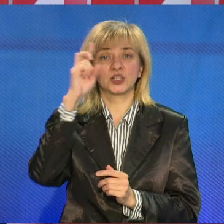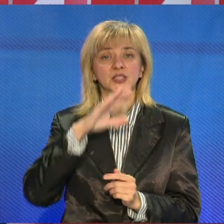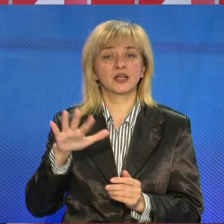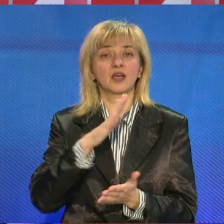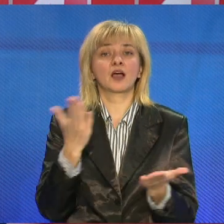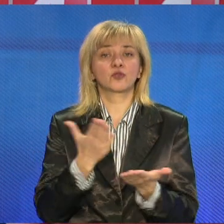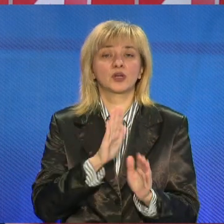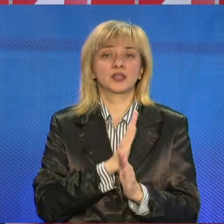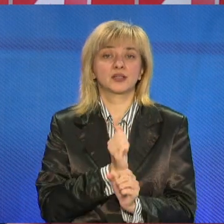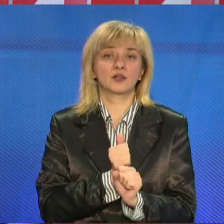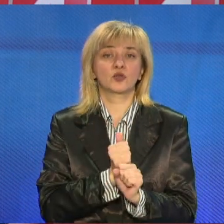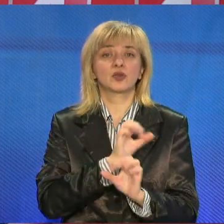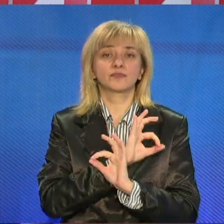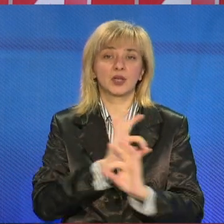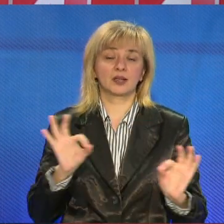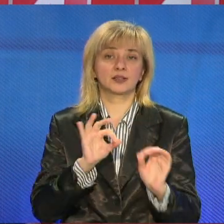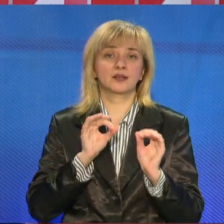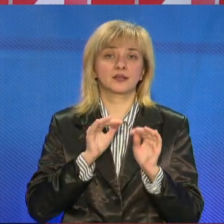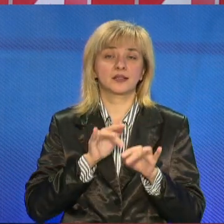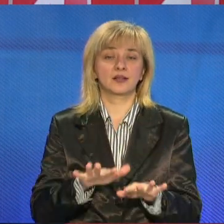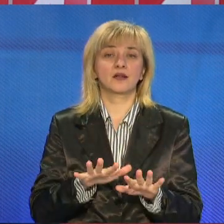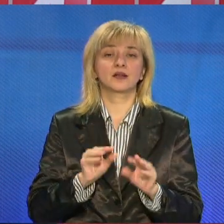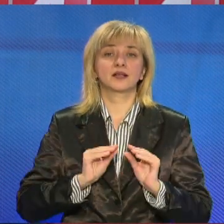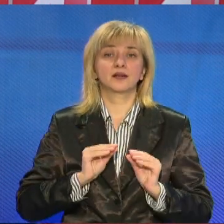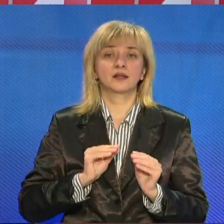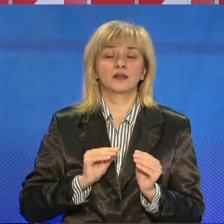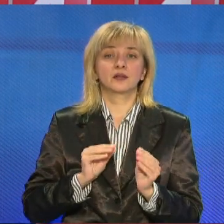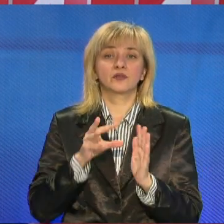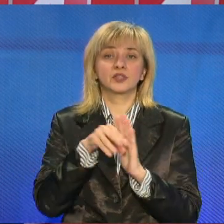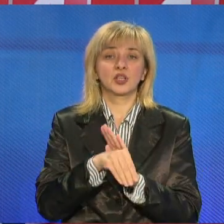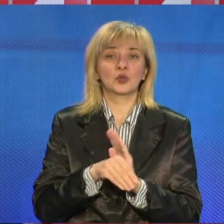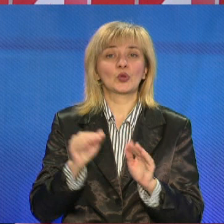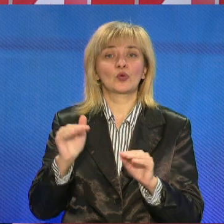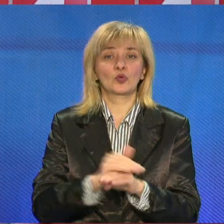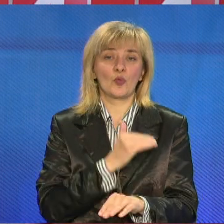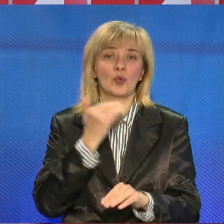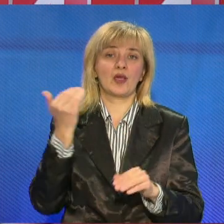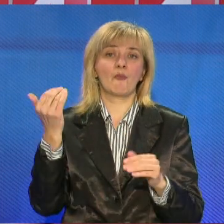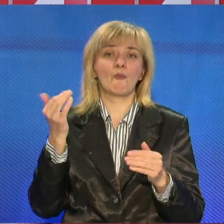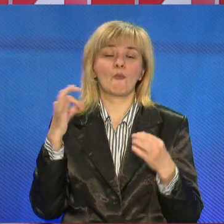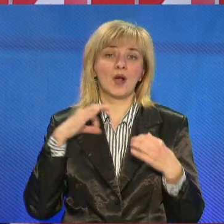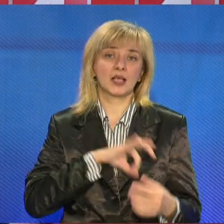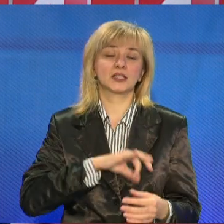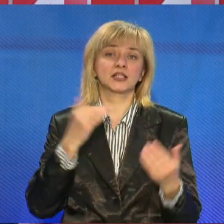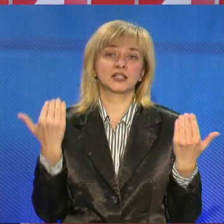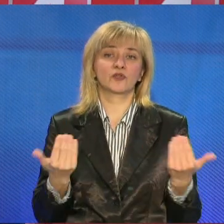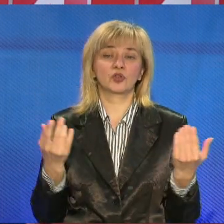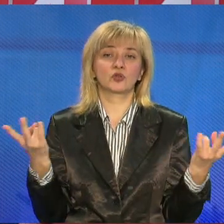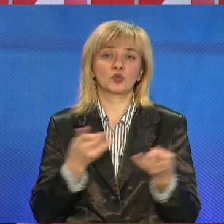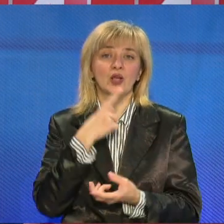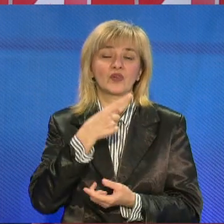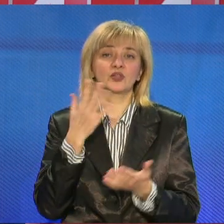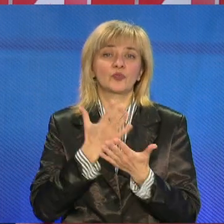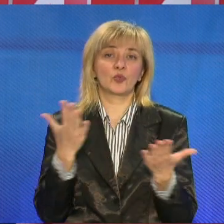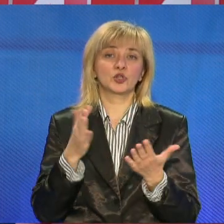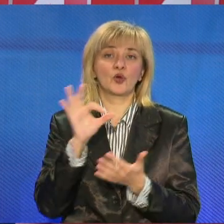делают замечательное и прекрасное дело, они сеют доброе, полезное. И вот сегодня нужно говорить больше о